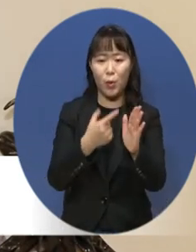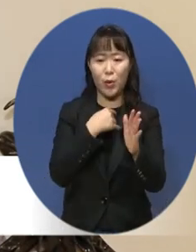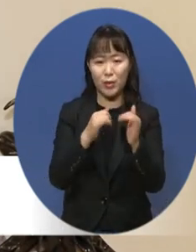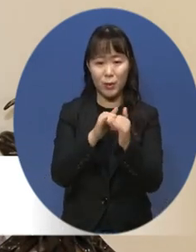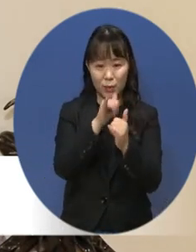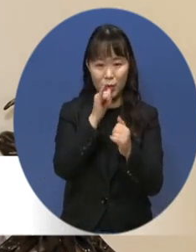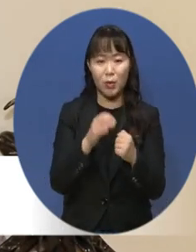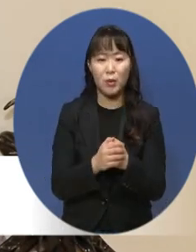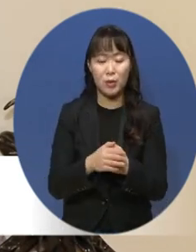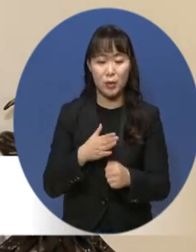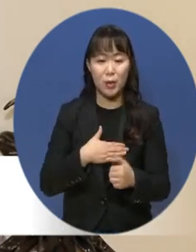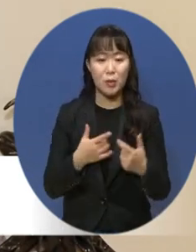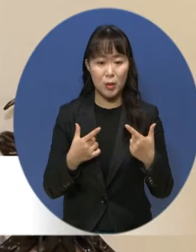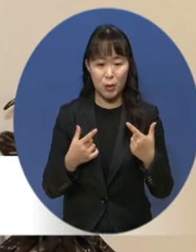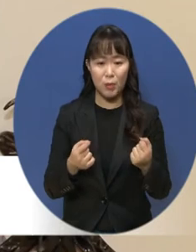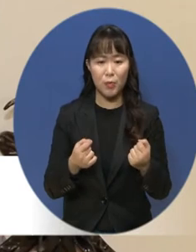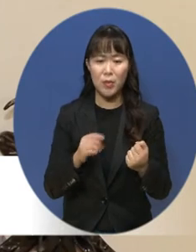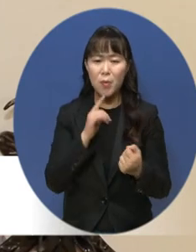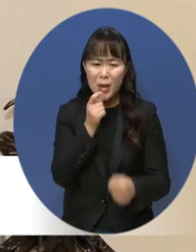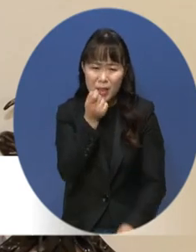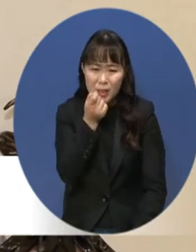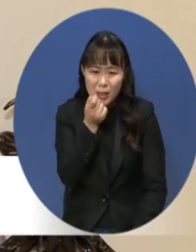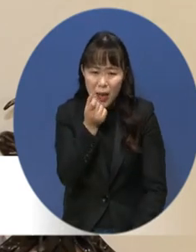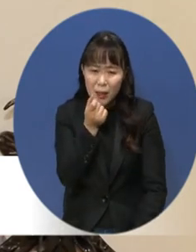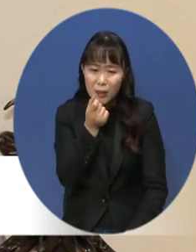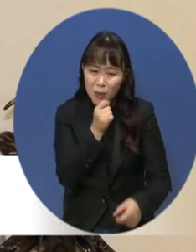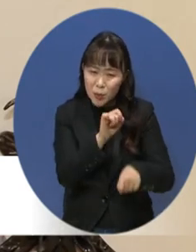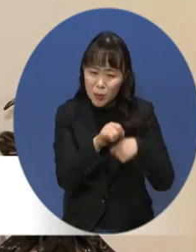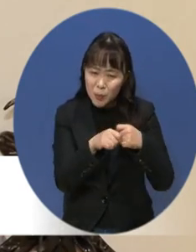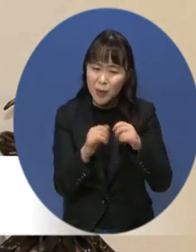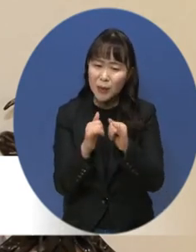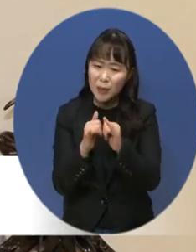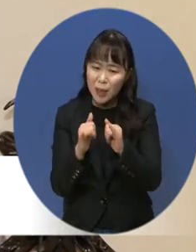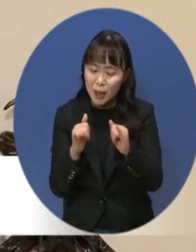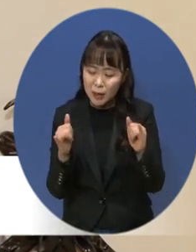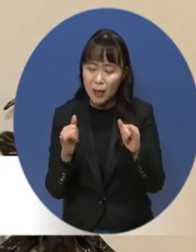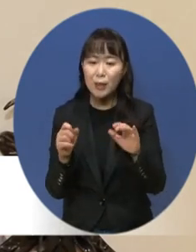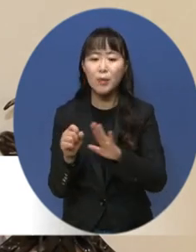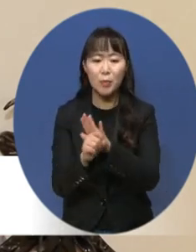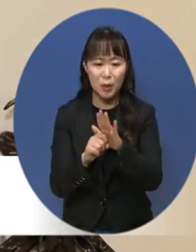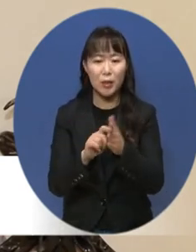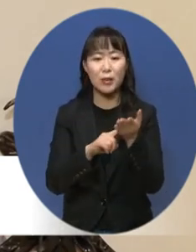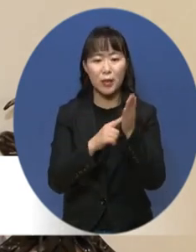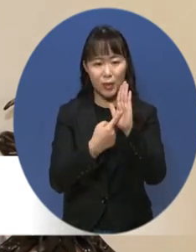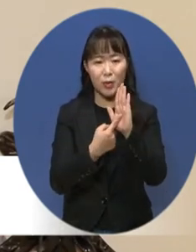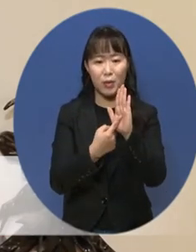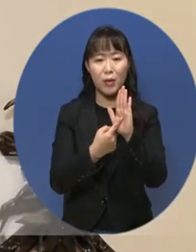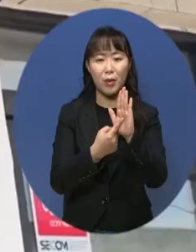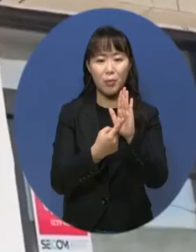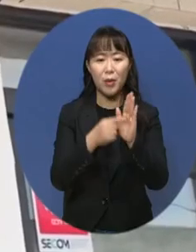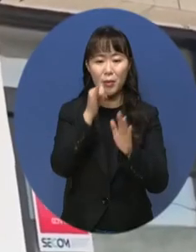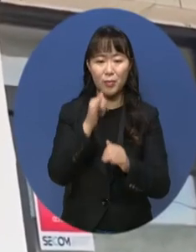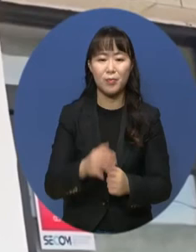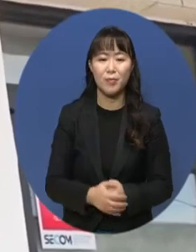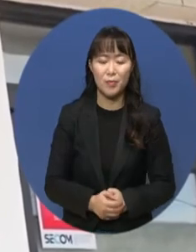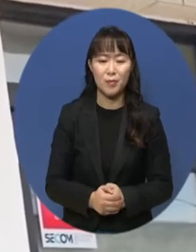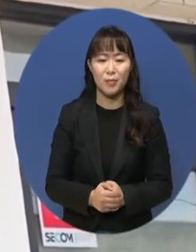있고 또 저처럼 아주 작은 생명체들과 인간의 사랑을 표현한 작업도 있습니다.